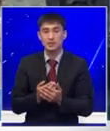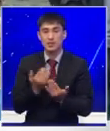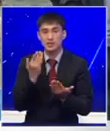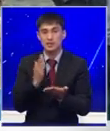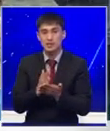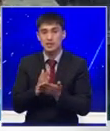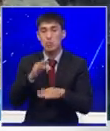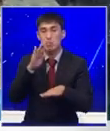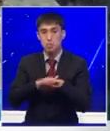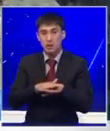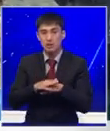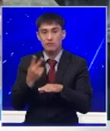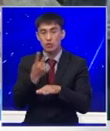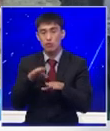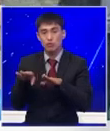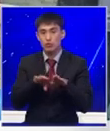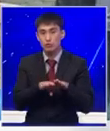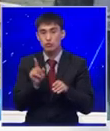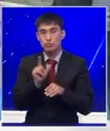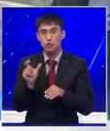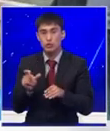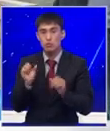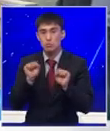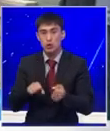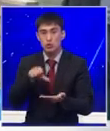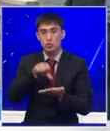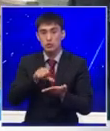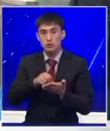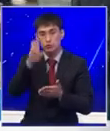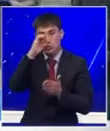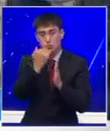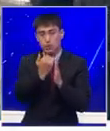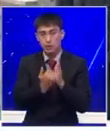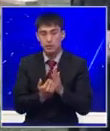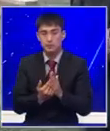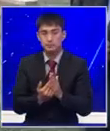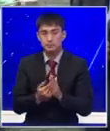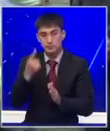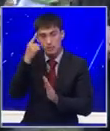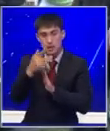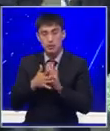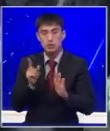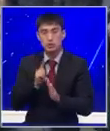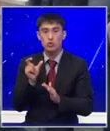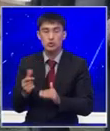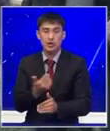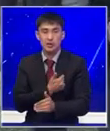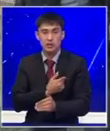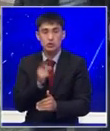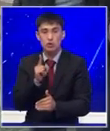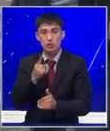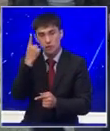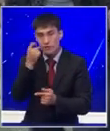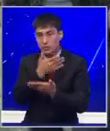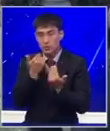банки второго уровня с тем чтобы люди могли участвовать в этих госпрограммах Ну понятно что Многие хотят Но люди